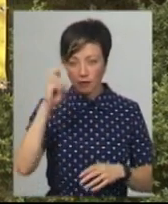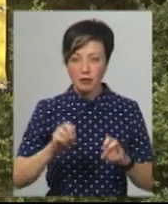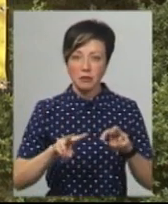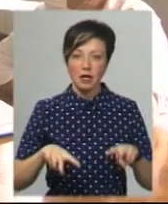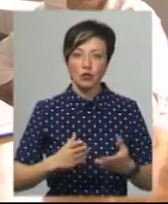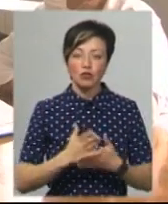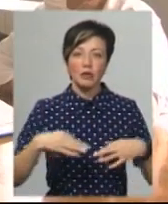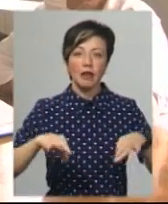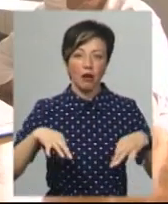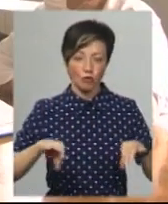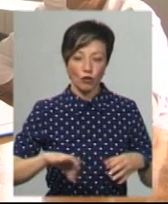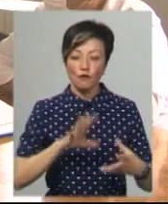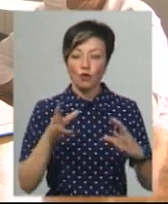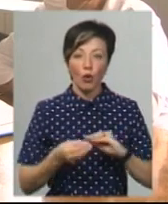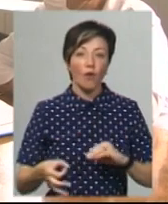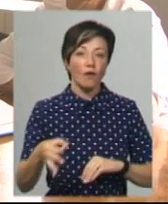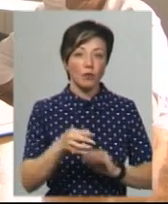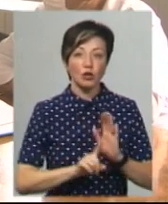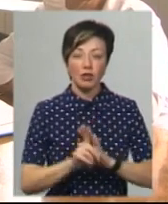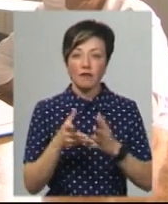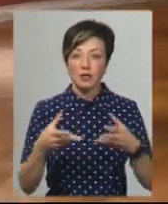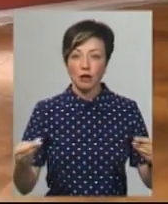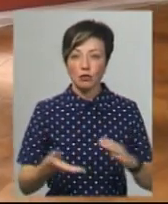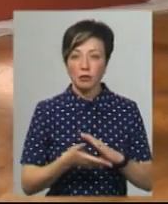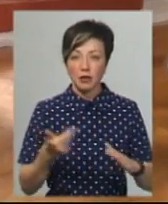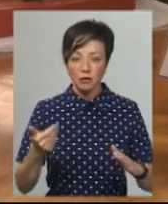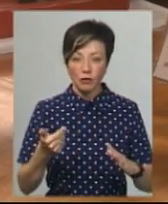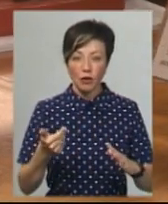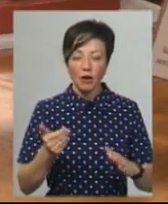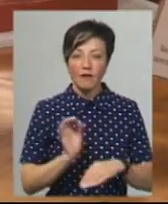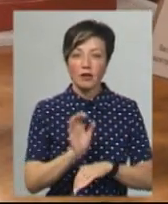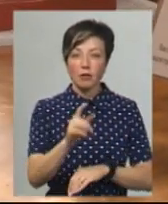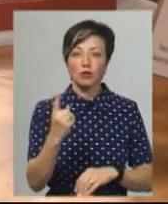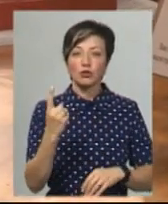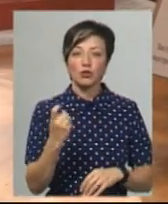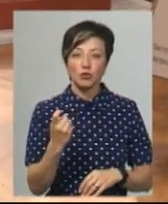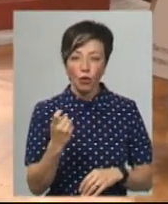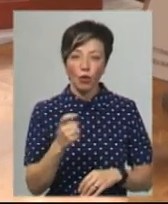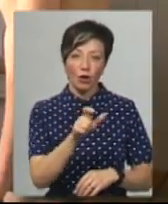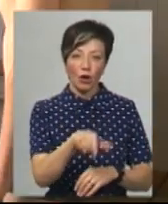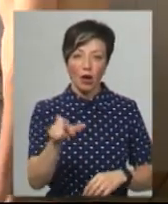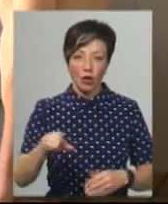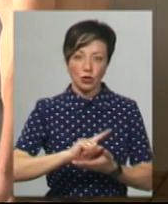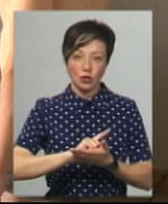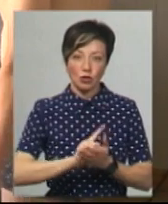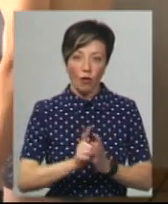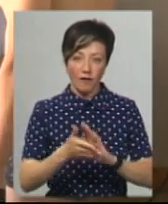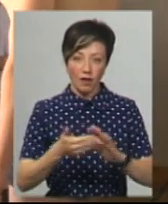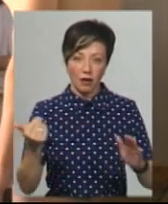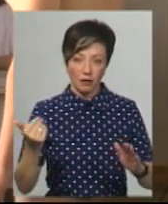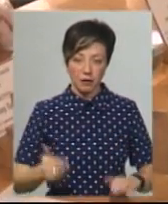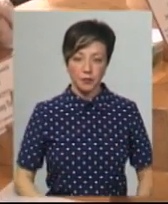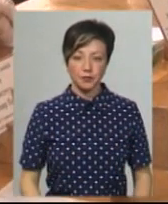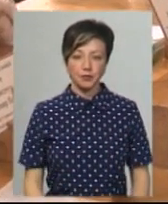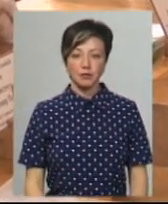спеціальній службі транспорту. Всього в області з початку весняного призову до Збройних сил України відправили 100 строковиків, каже Олександр Севастьянов. Михайло